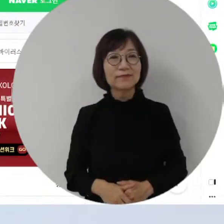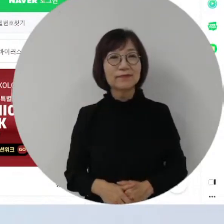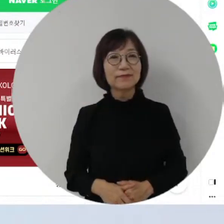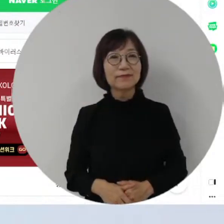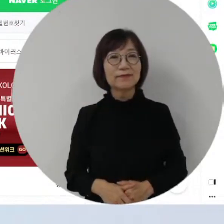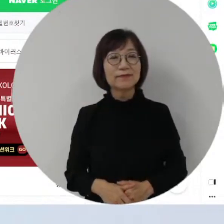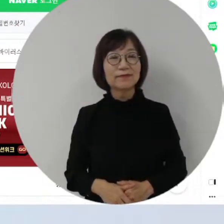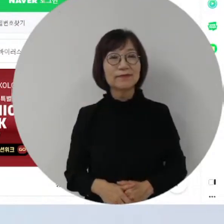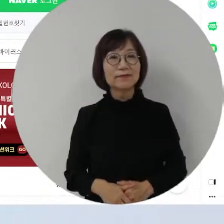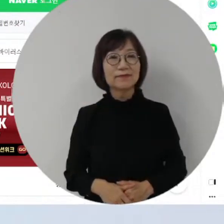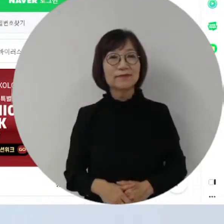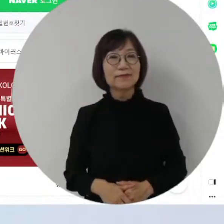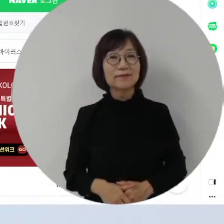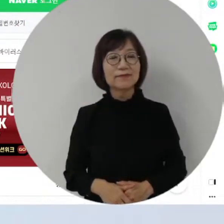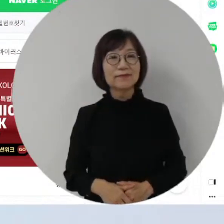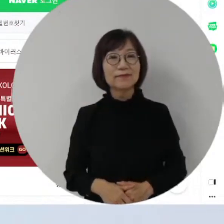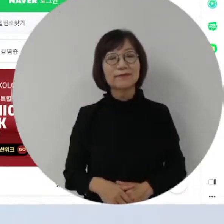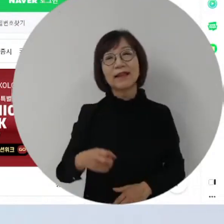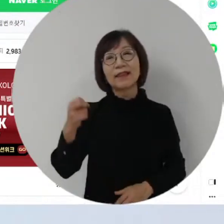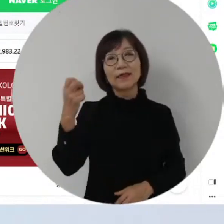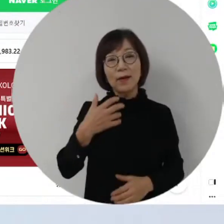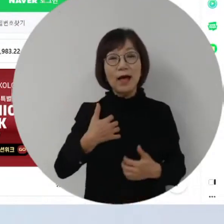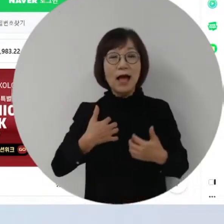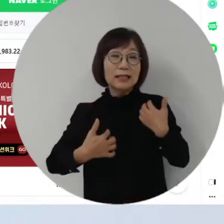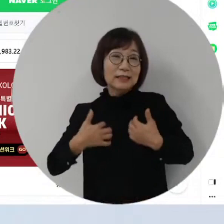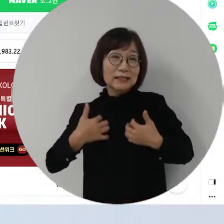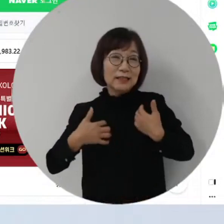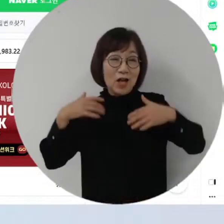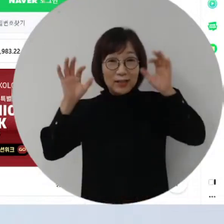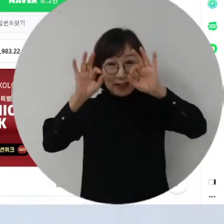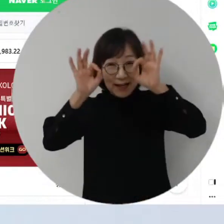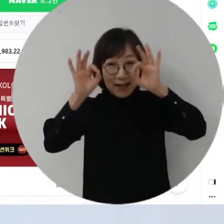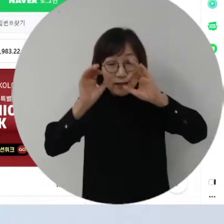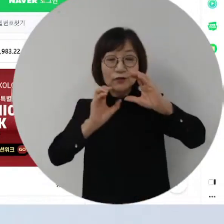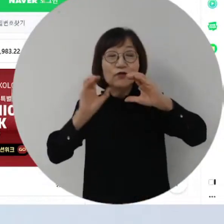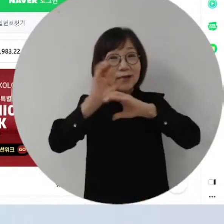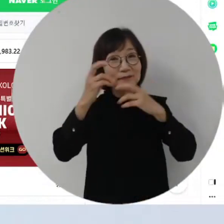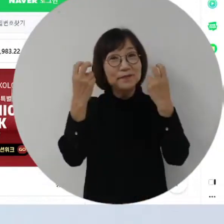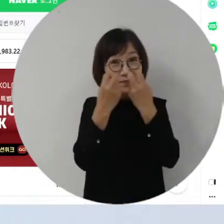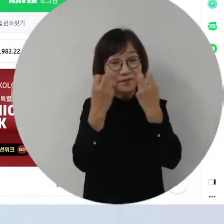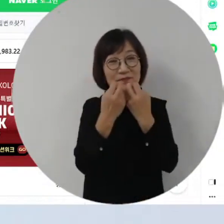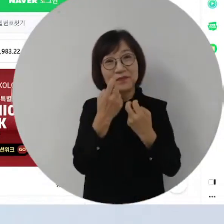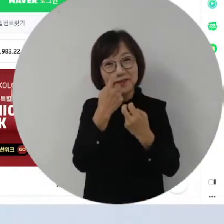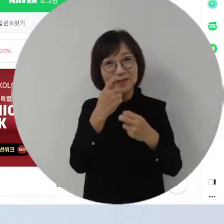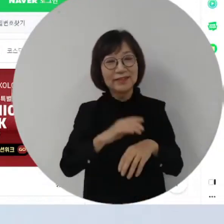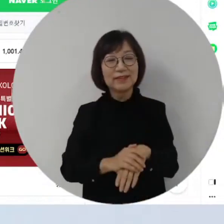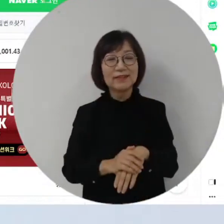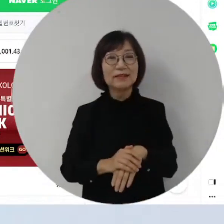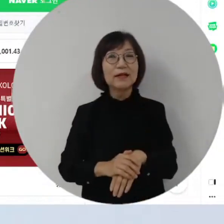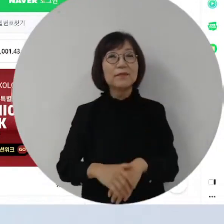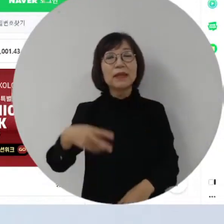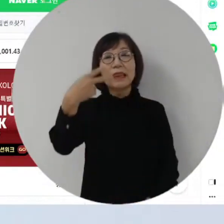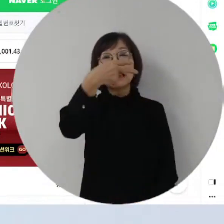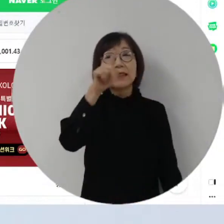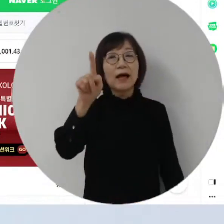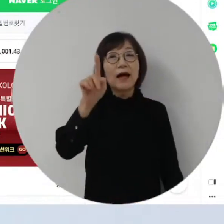그 다음 우리 즐겨찾기 추가하는 방법. 다음 페이지 한번 해볼까요?